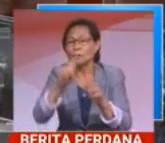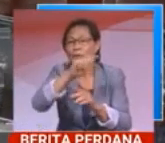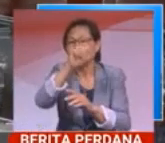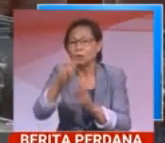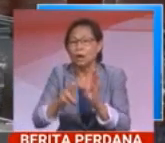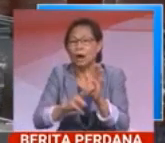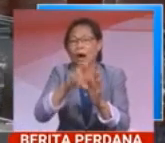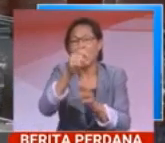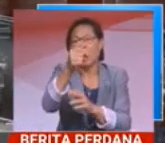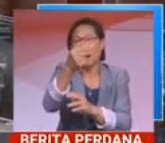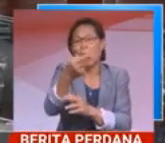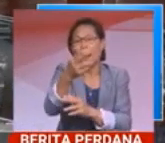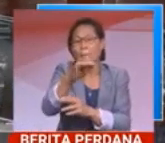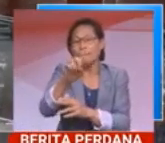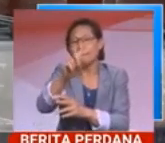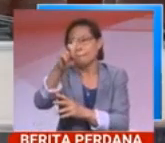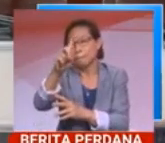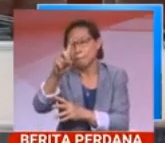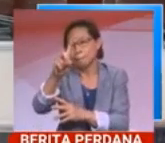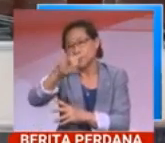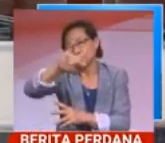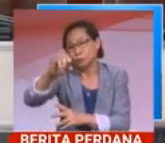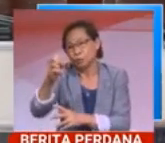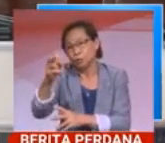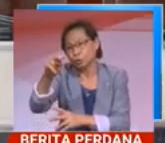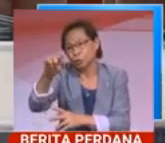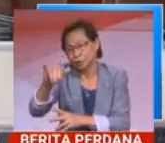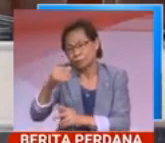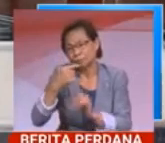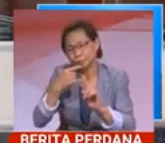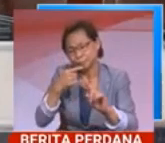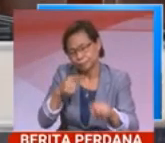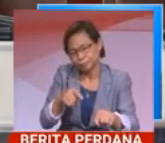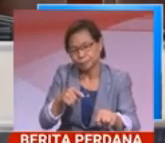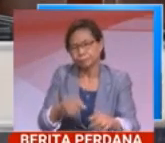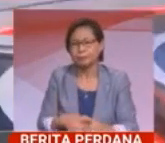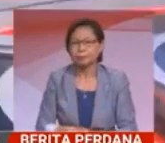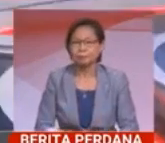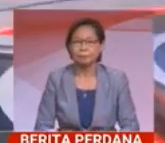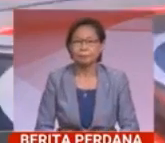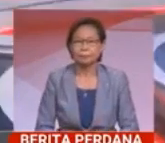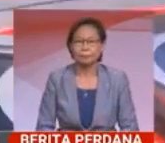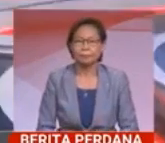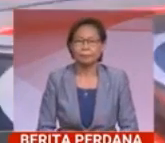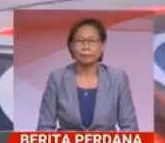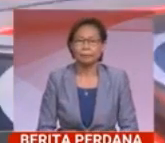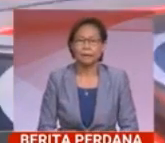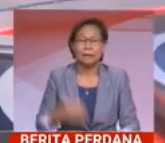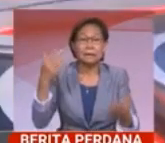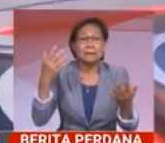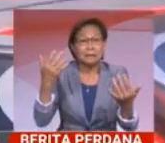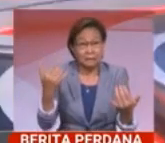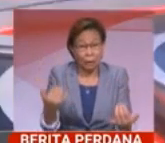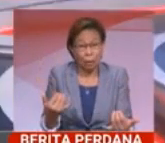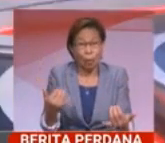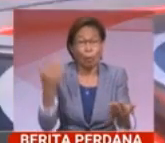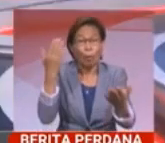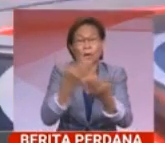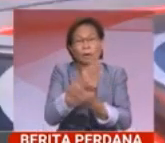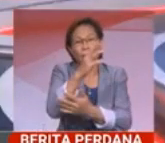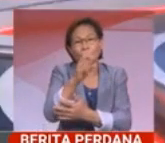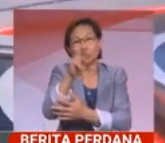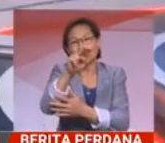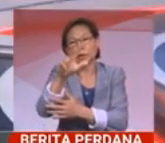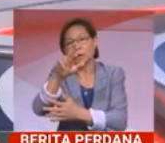ahmad zoni shownya hai hai a single kini